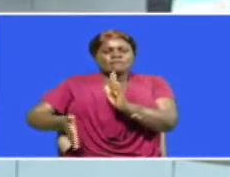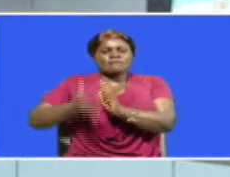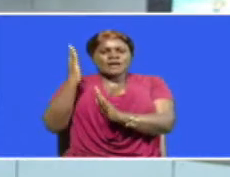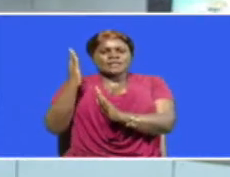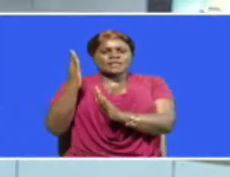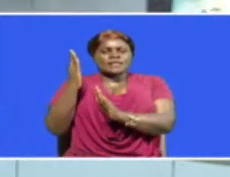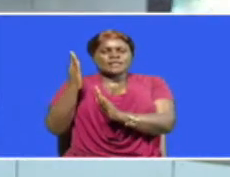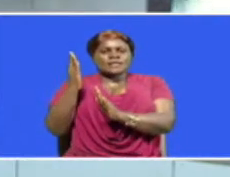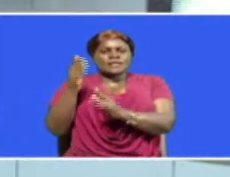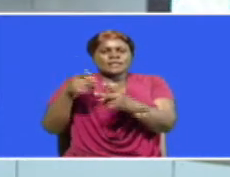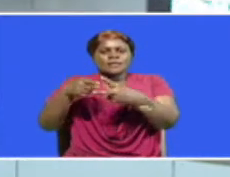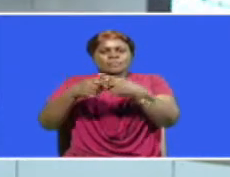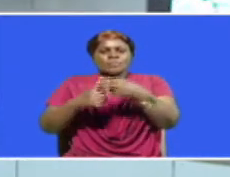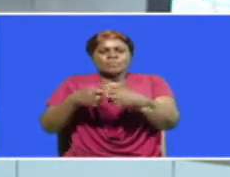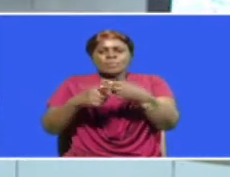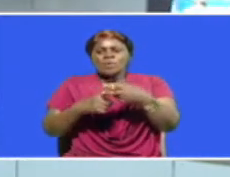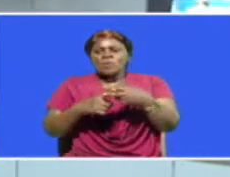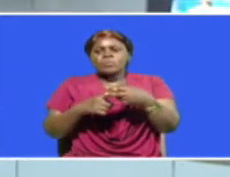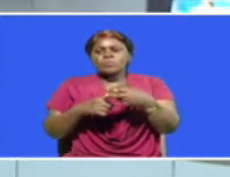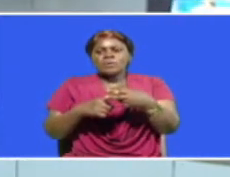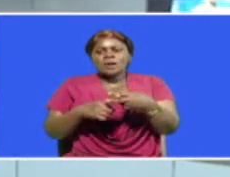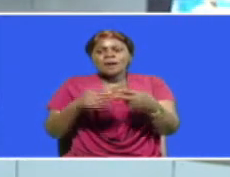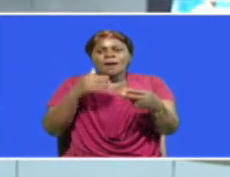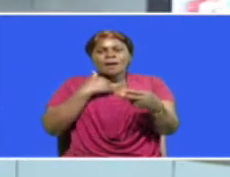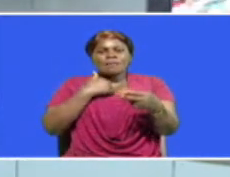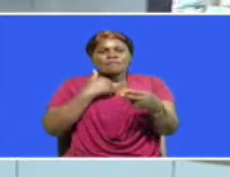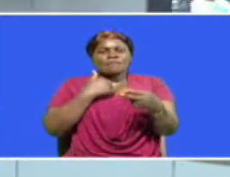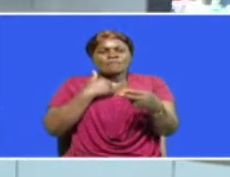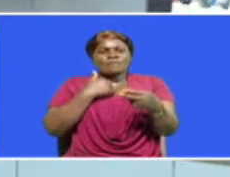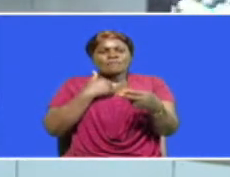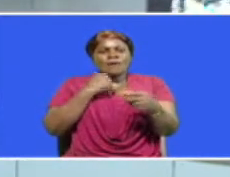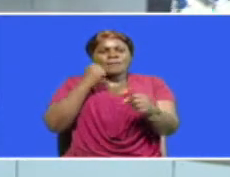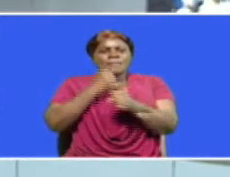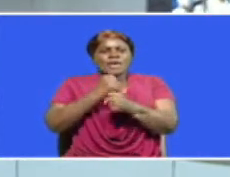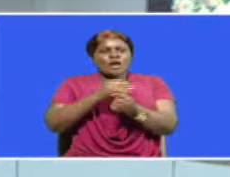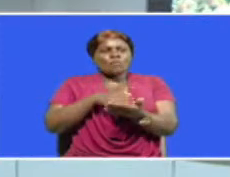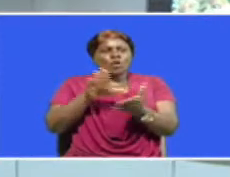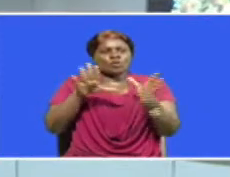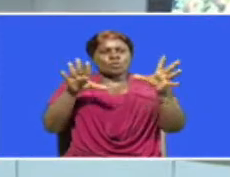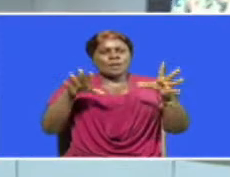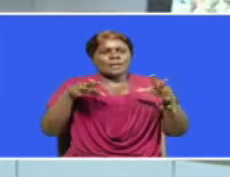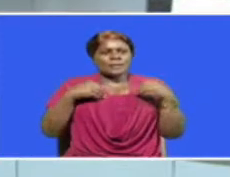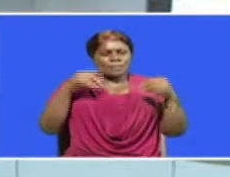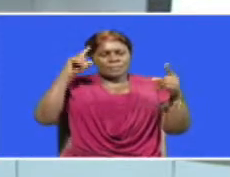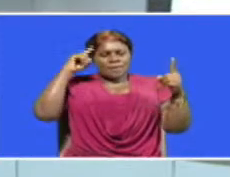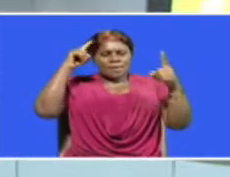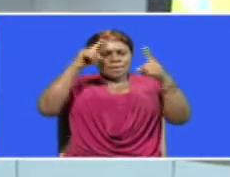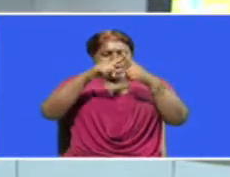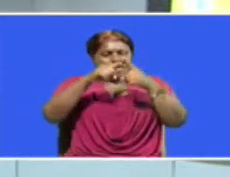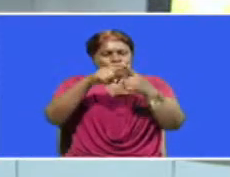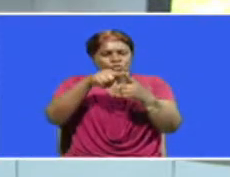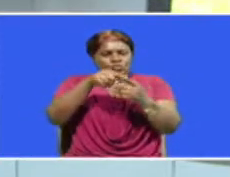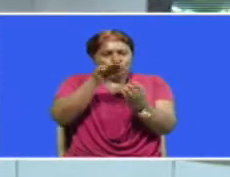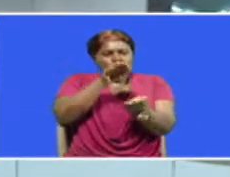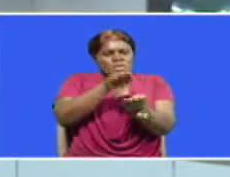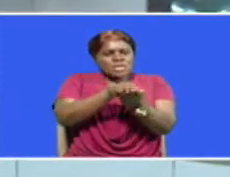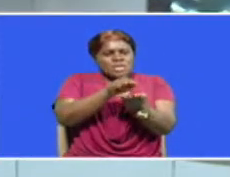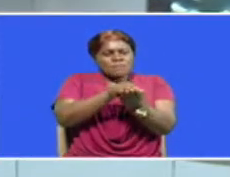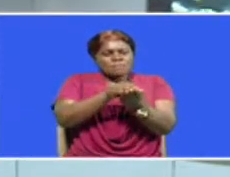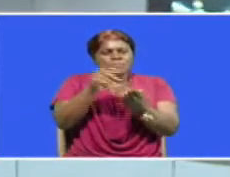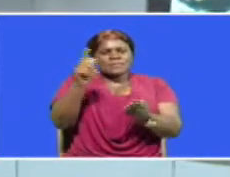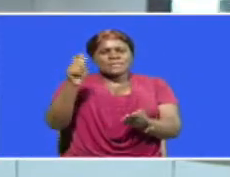na ujio wa kiwanda cha kutengeneza bidhaa za samaki umechochea zaidi, kwani kinalenga kukuza ama kuuza